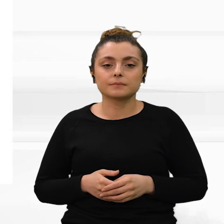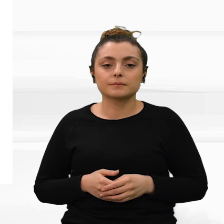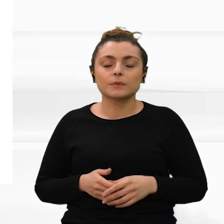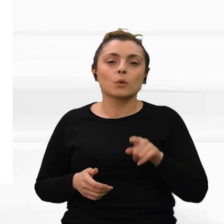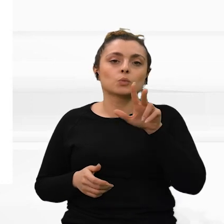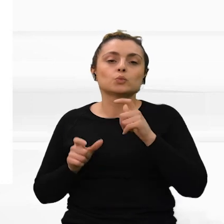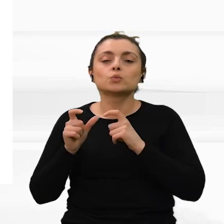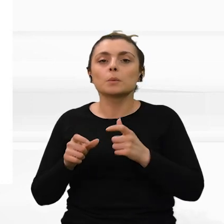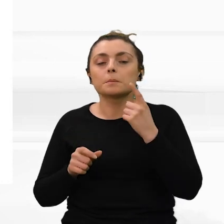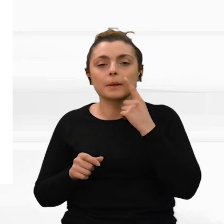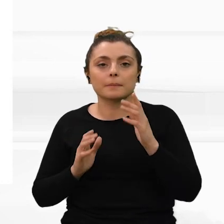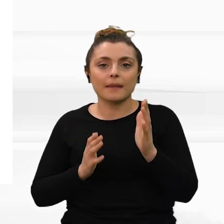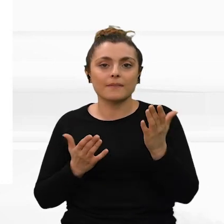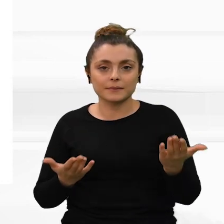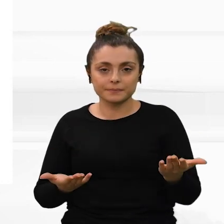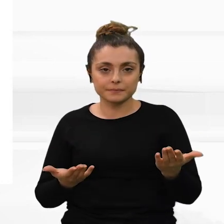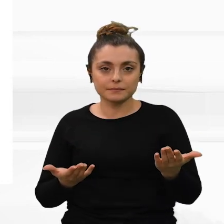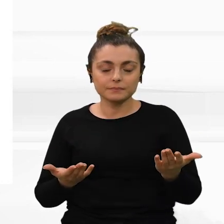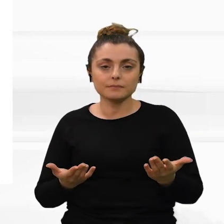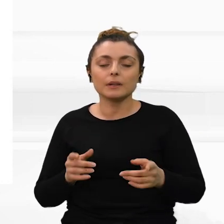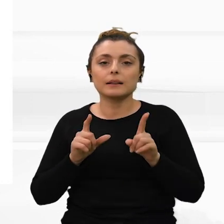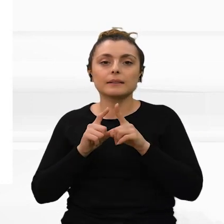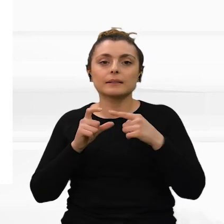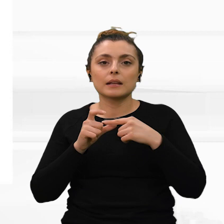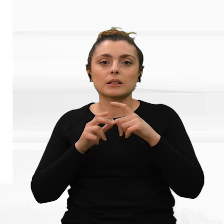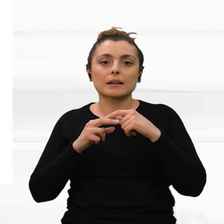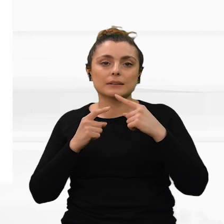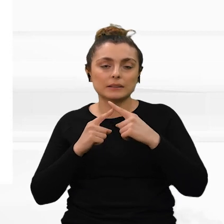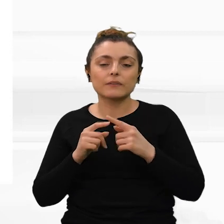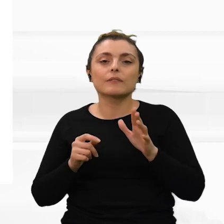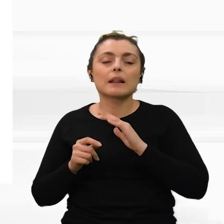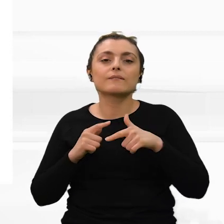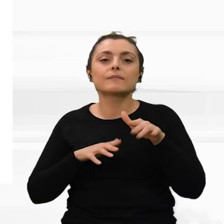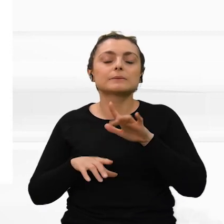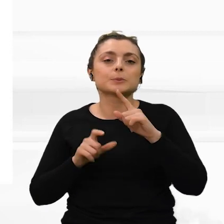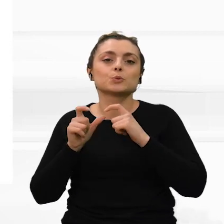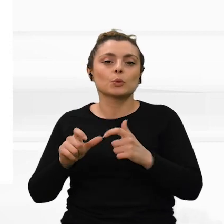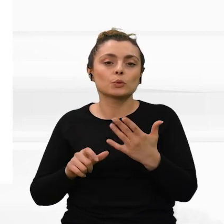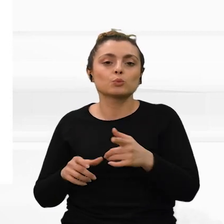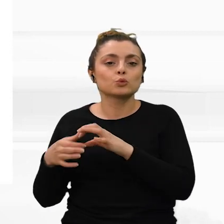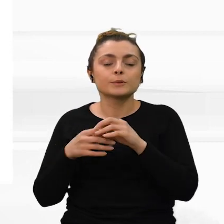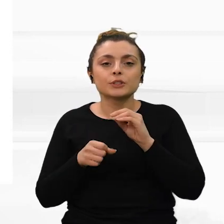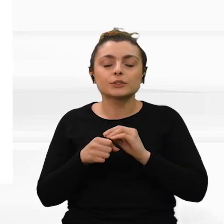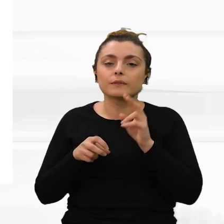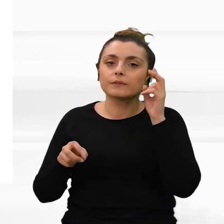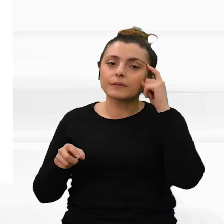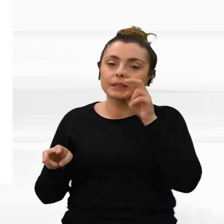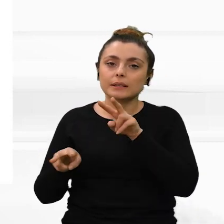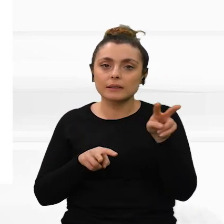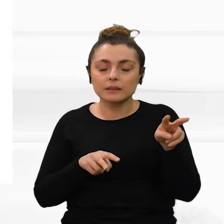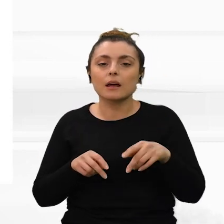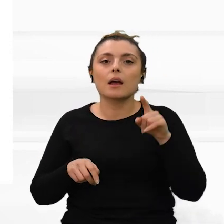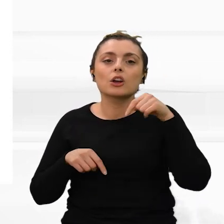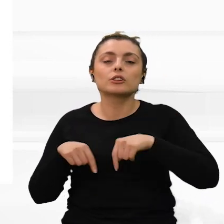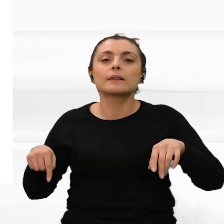bron 3. sorununuzla devam ediyoruz de kartın varlık felsefesi ile ilgili bir soru bu parçadaki görüşler